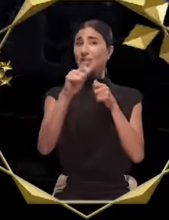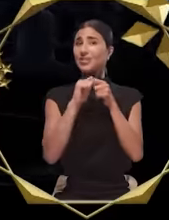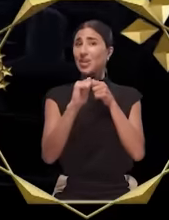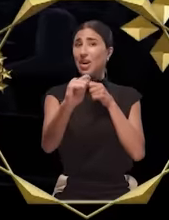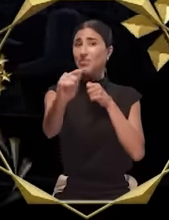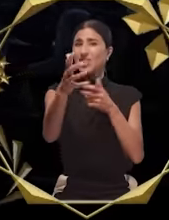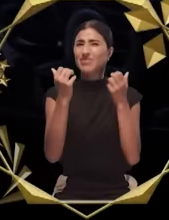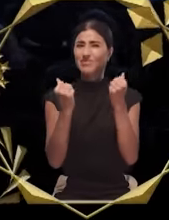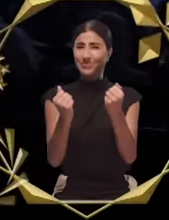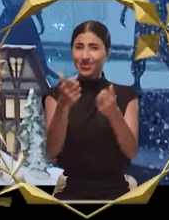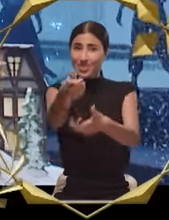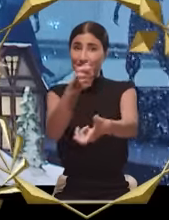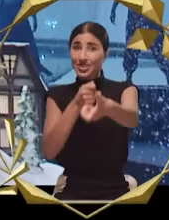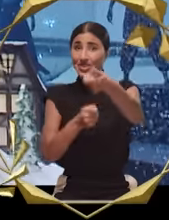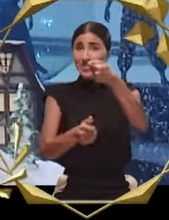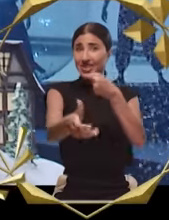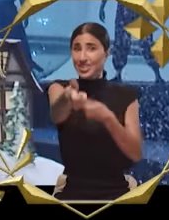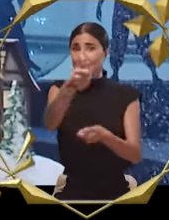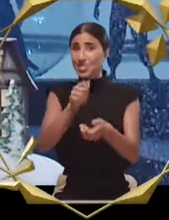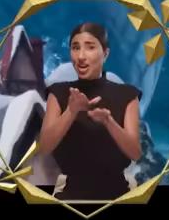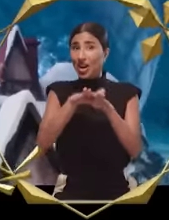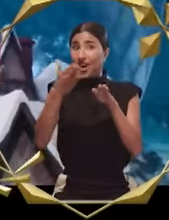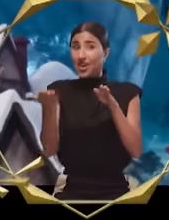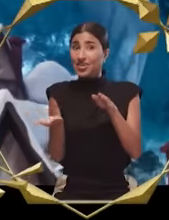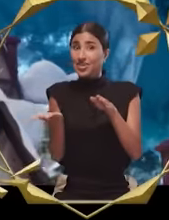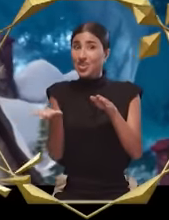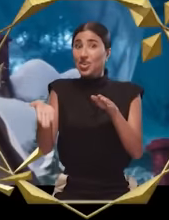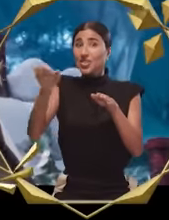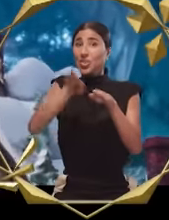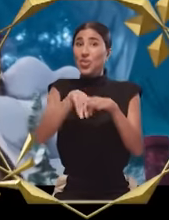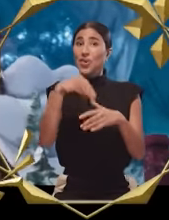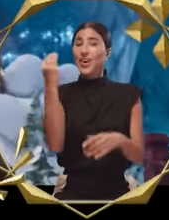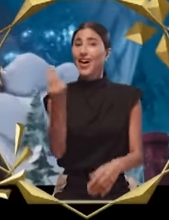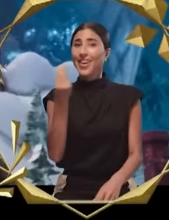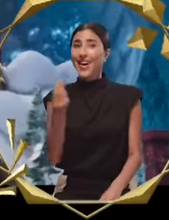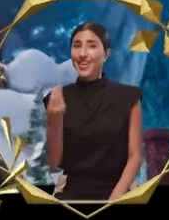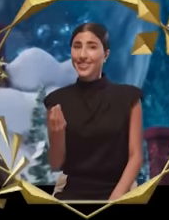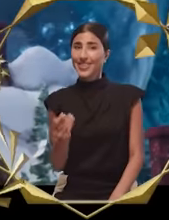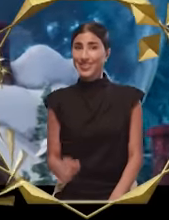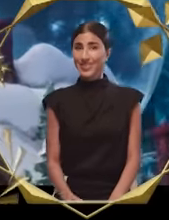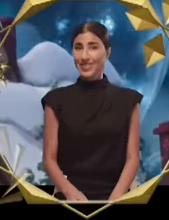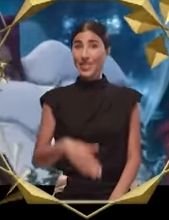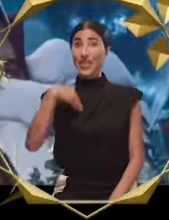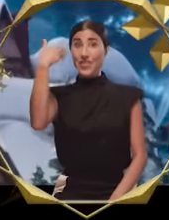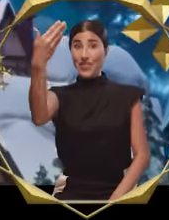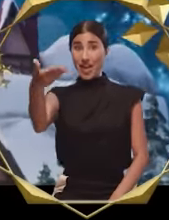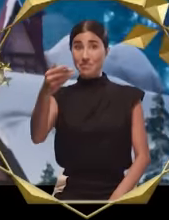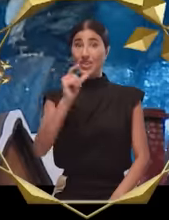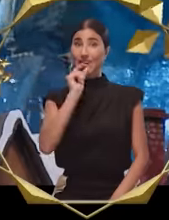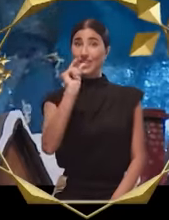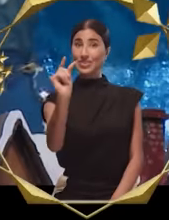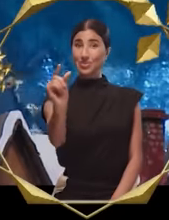وحبل يمسك ثقلا، وثقل يسحب رجلا، ورجل تضيع الرحلة. فلما تحرث